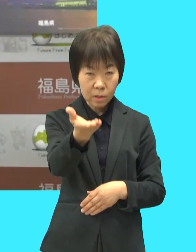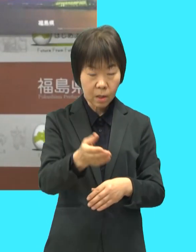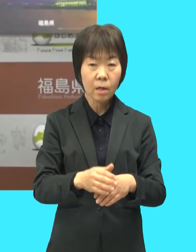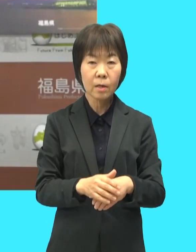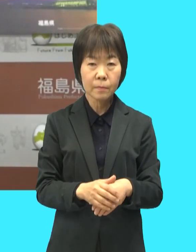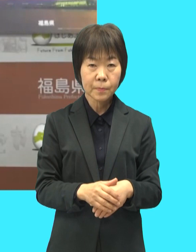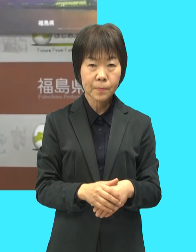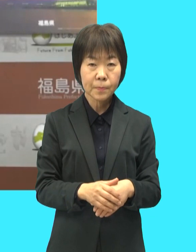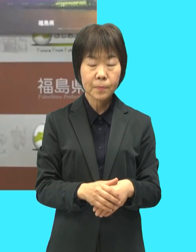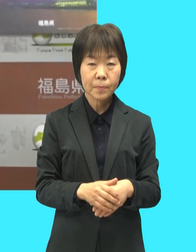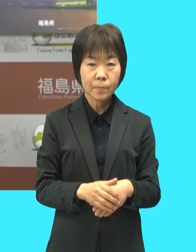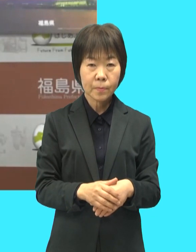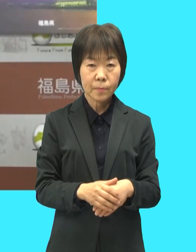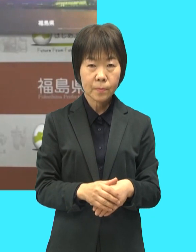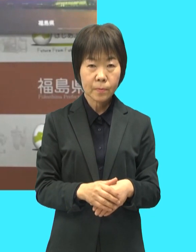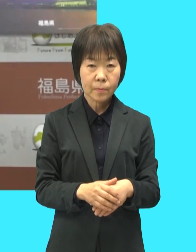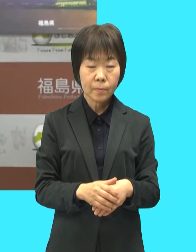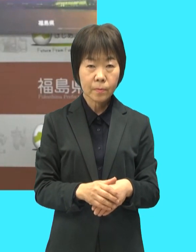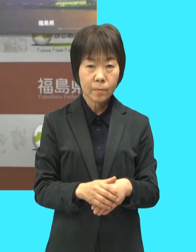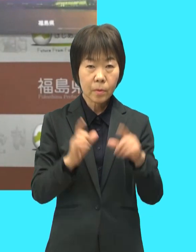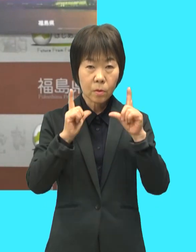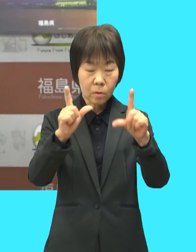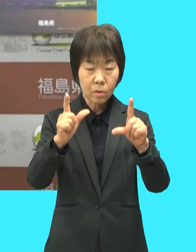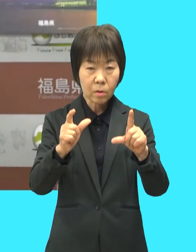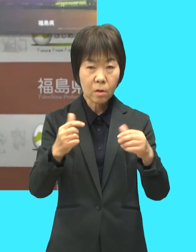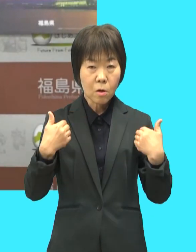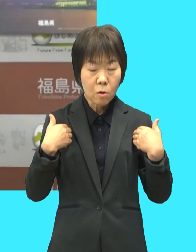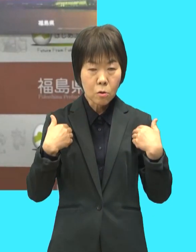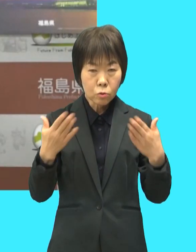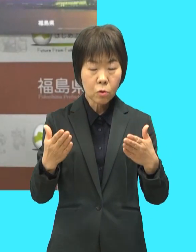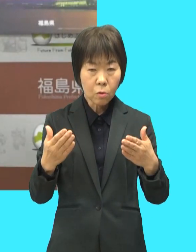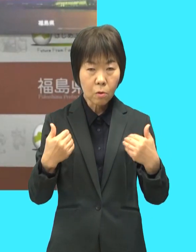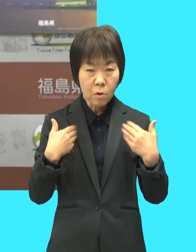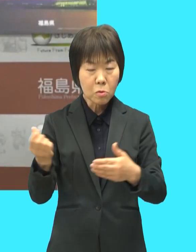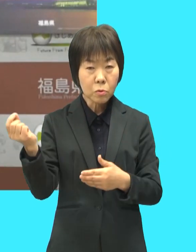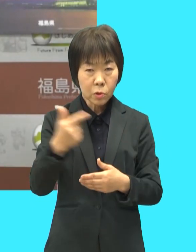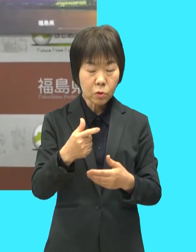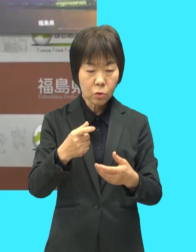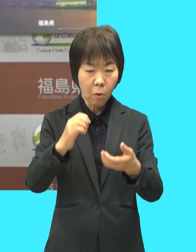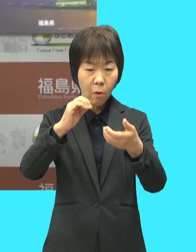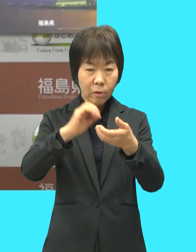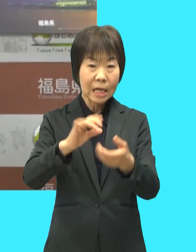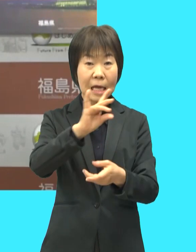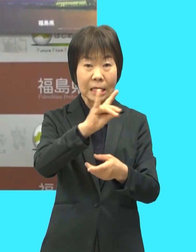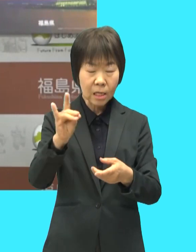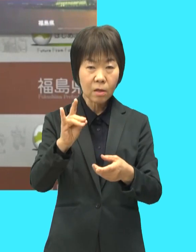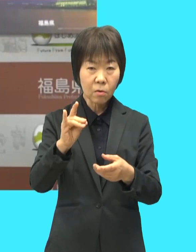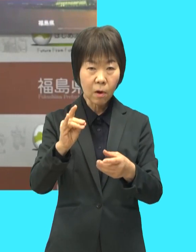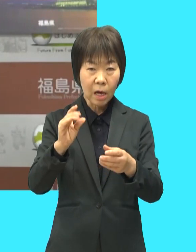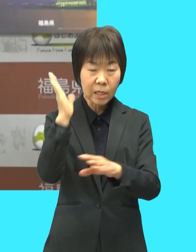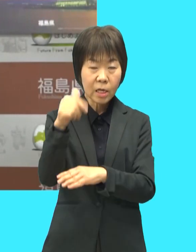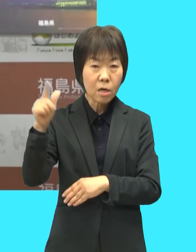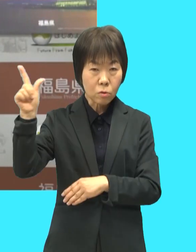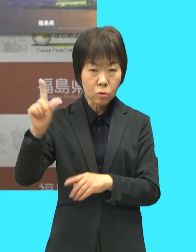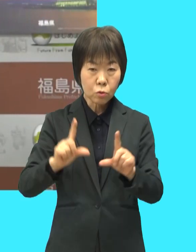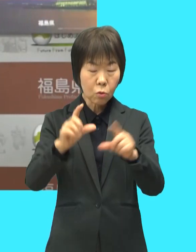たりまでを考えているのかお聞かせください。 不要不急の定義というものは政府もまた東京都自身もい